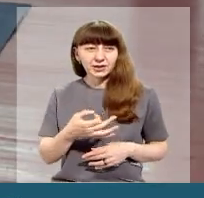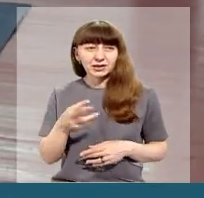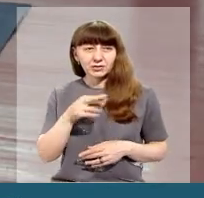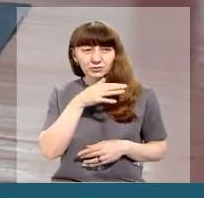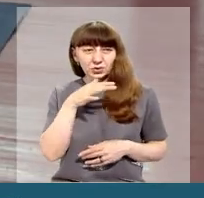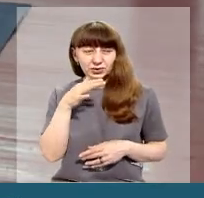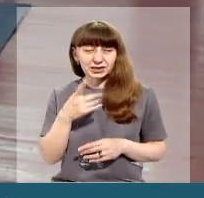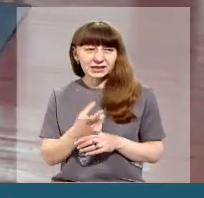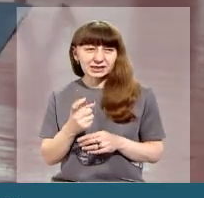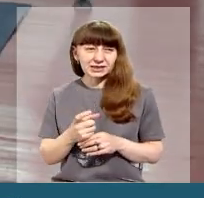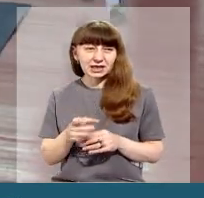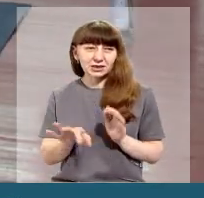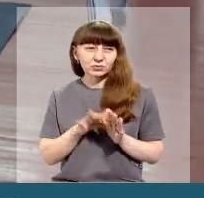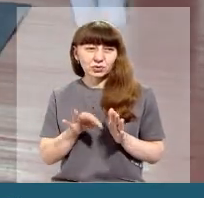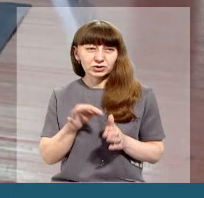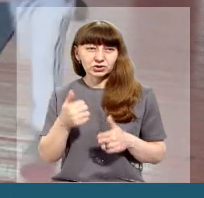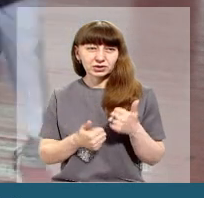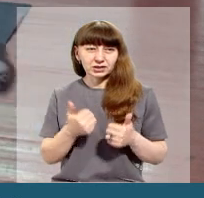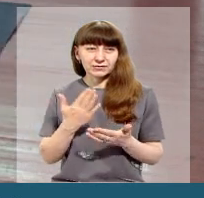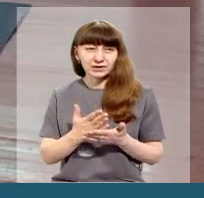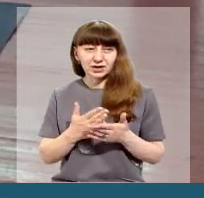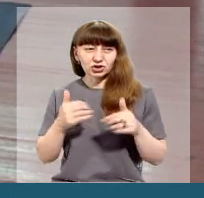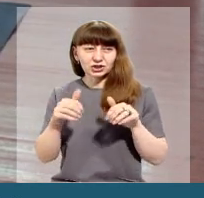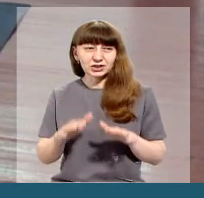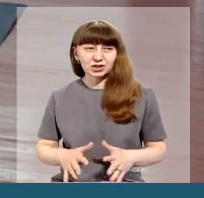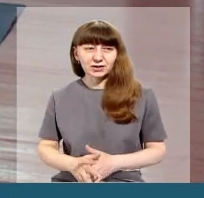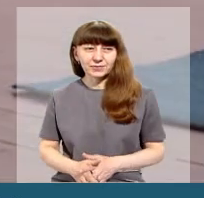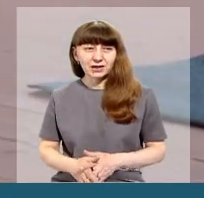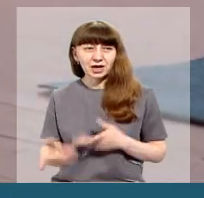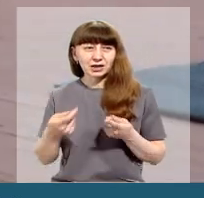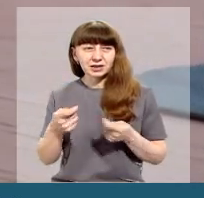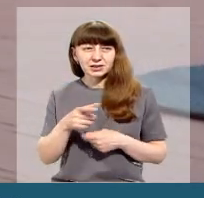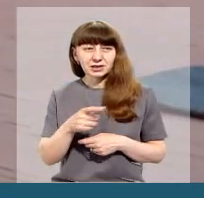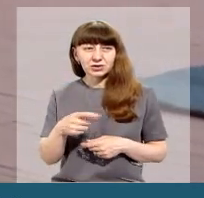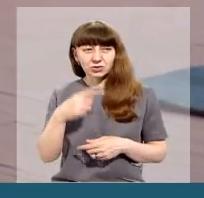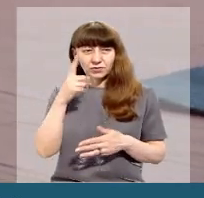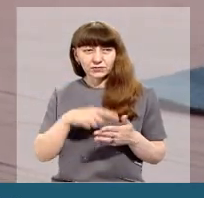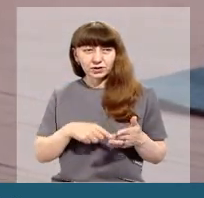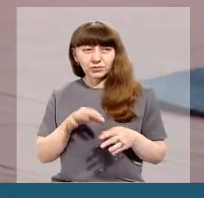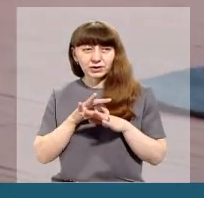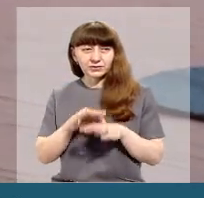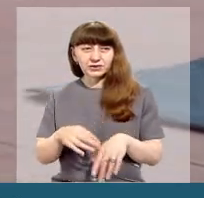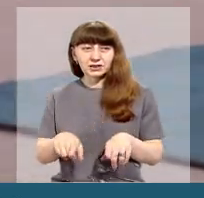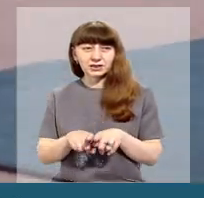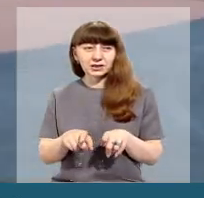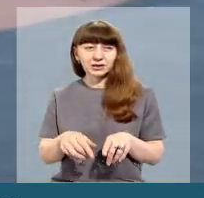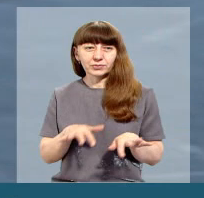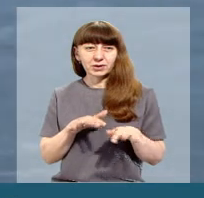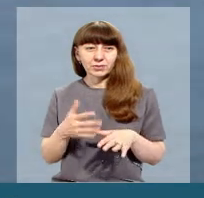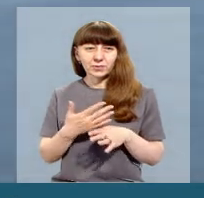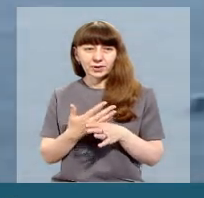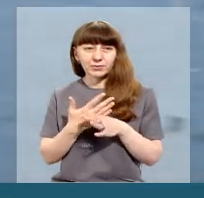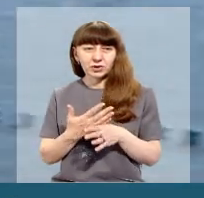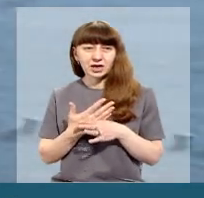Для многих спортсменов этот отборочный турнир являлся решающим. Организаторы уверены, проведение подобных мероприятий